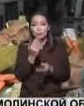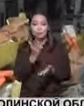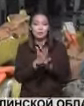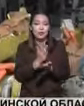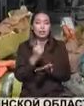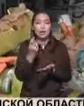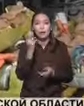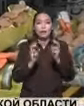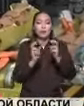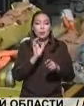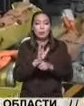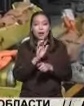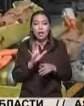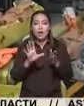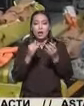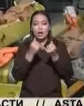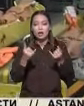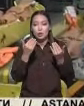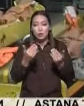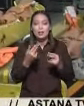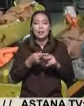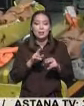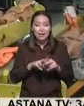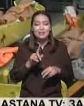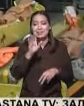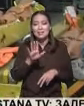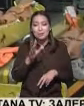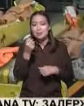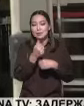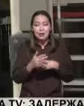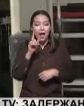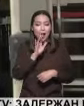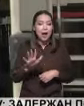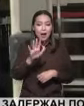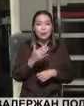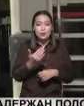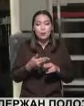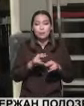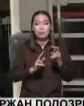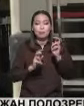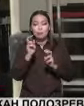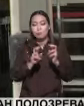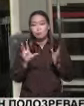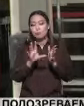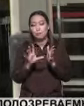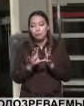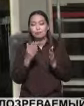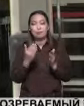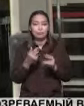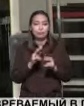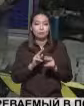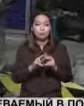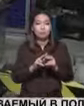единственным производителем электровозов на Западной и Центральной Азии и Кавказе. Завод по сборке электровозов – представитель